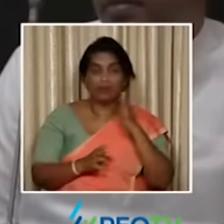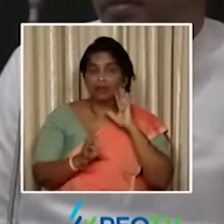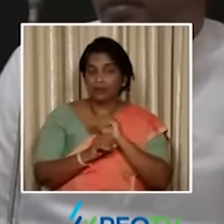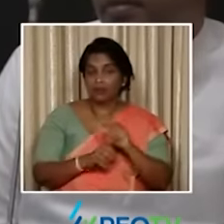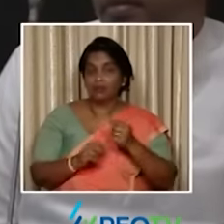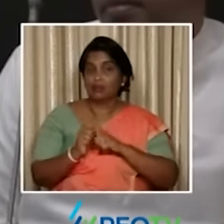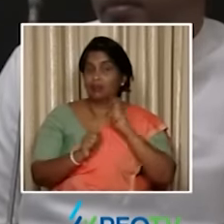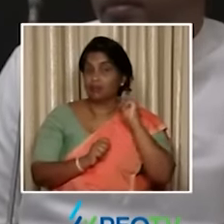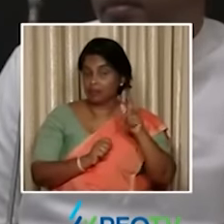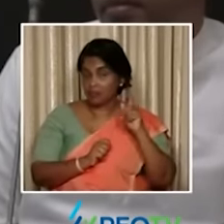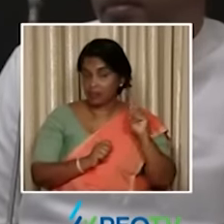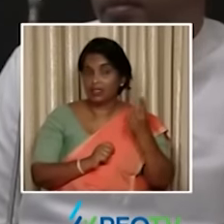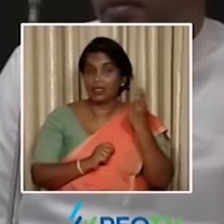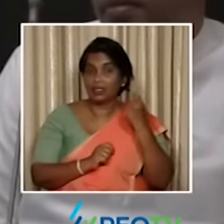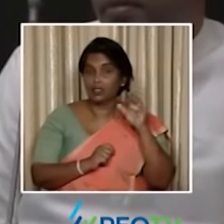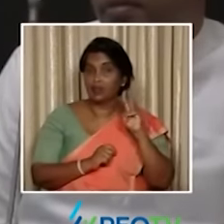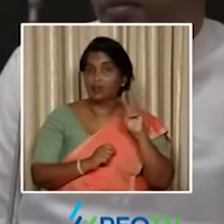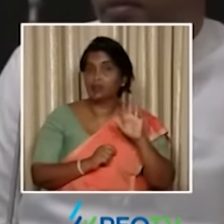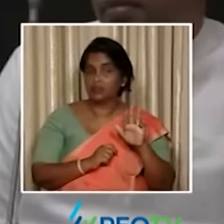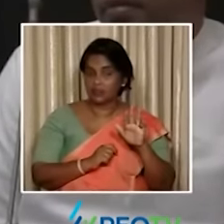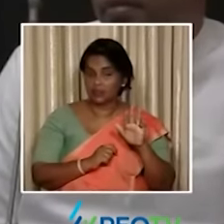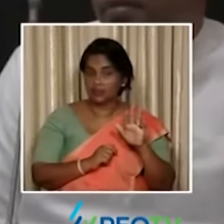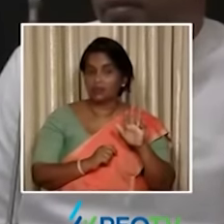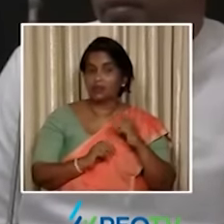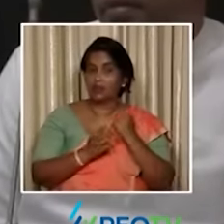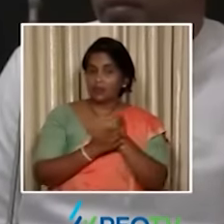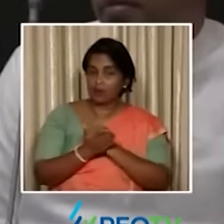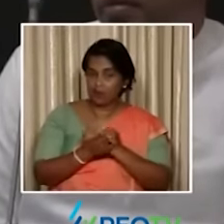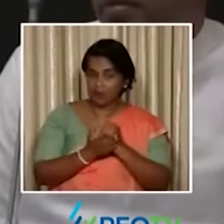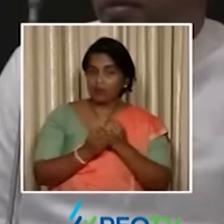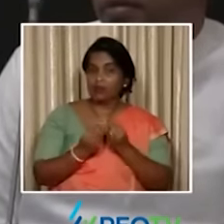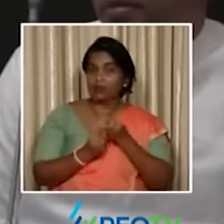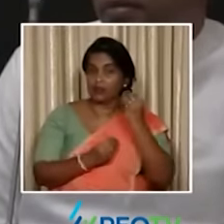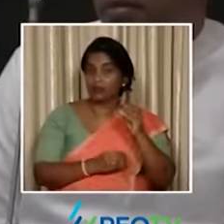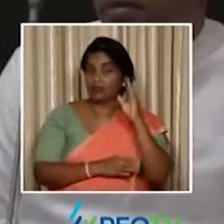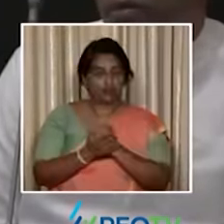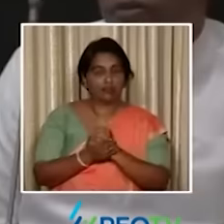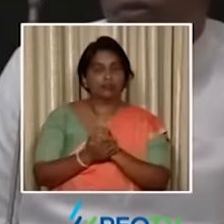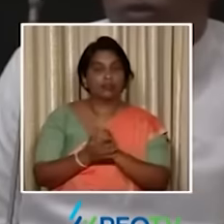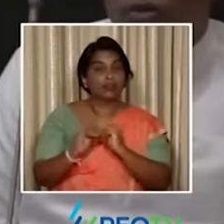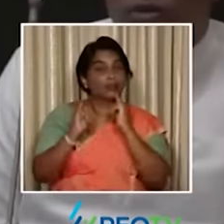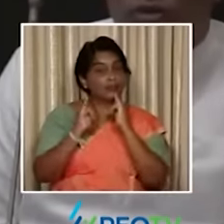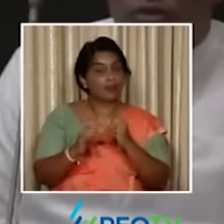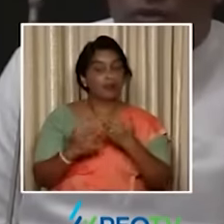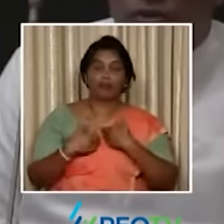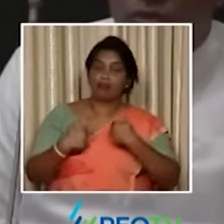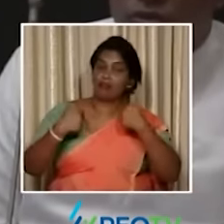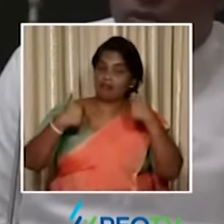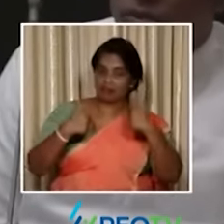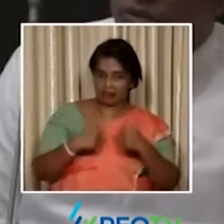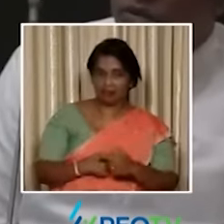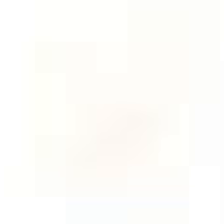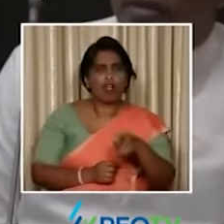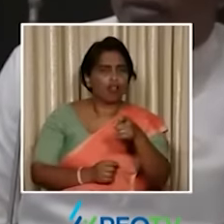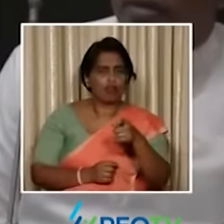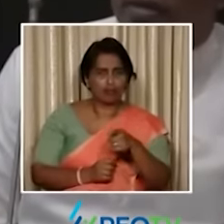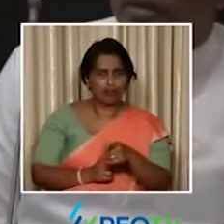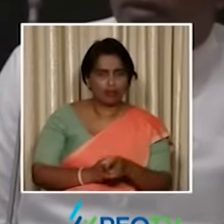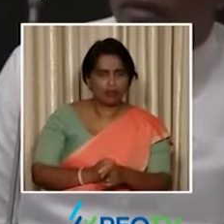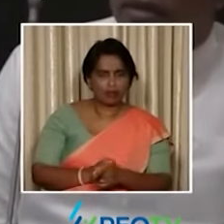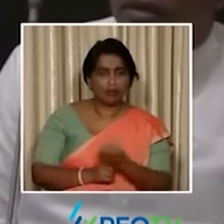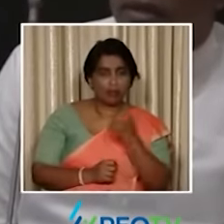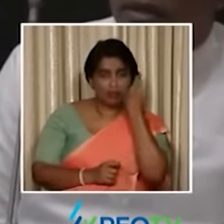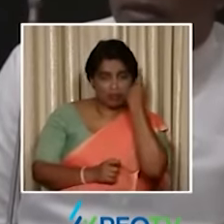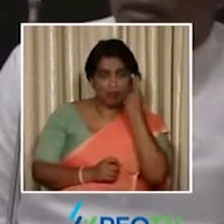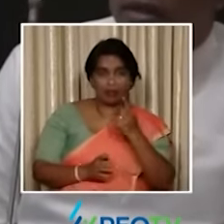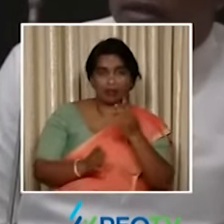ඒවා ගෙවන්න තියෙන 1929 දී ඒ සියල්ලට අතු උස්සපු එක්කෙනා තමයි අද කියන්නේ එයා ඉතරක් නිවැරදි කියලා. ඒක කියන්නේ කොහොමද? ආර්ථික